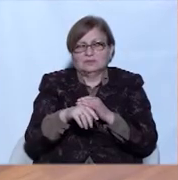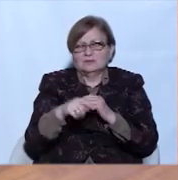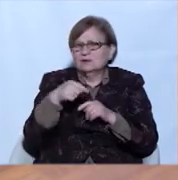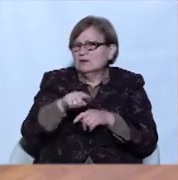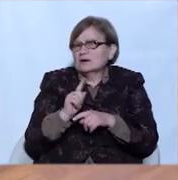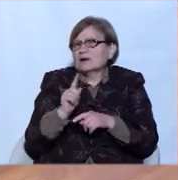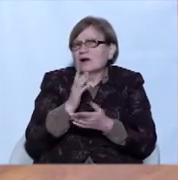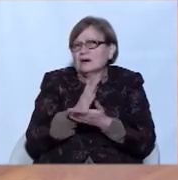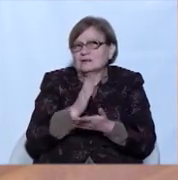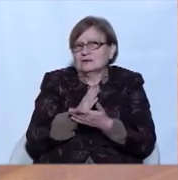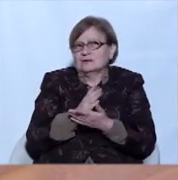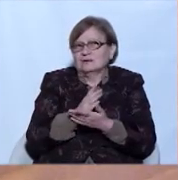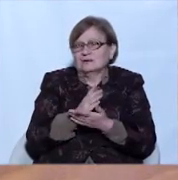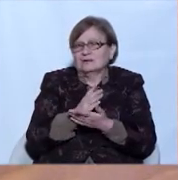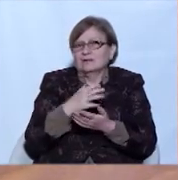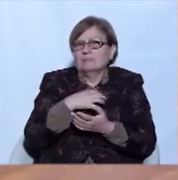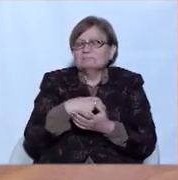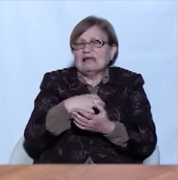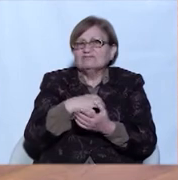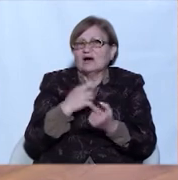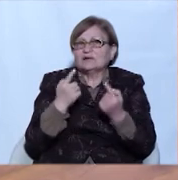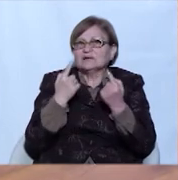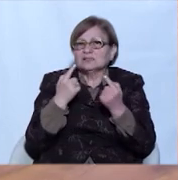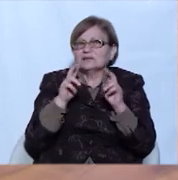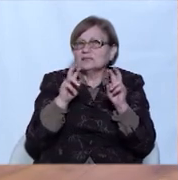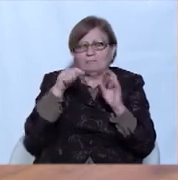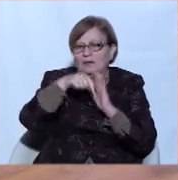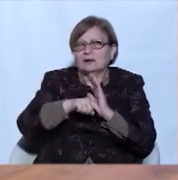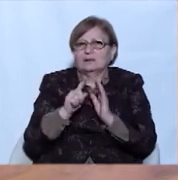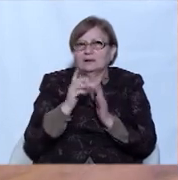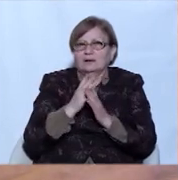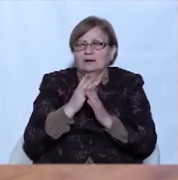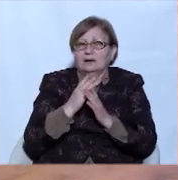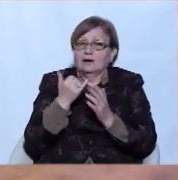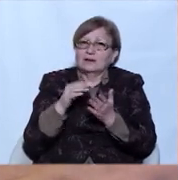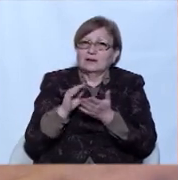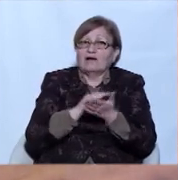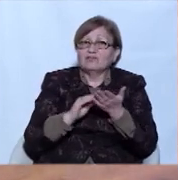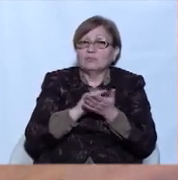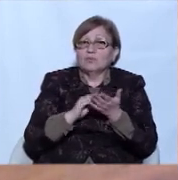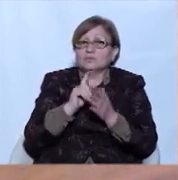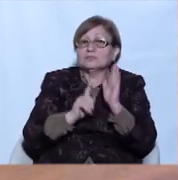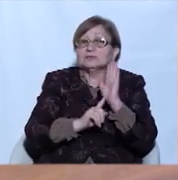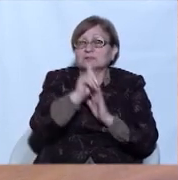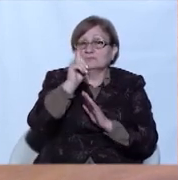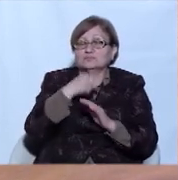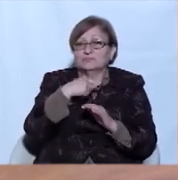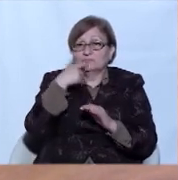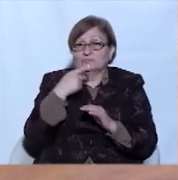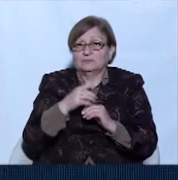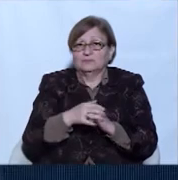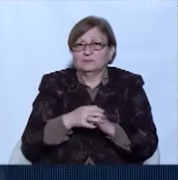არის თავარი თემა ამ ნოველის? მოდი გავიმეოროთ ის, რაც დასაწყისში